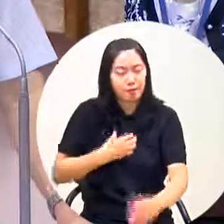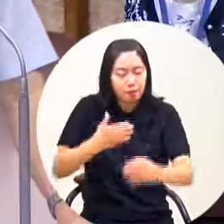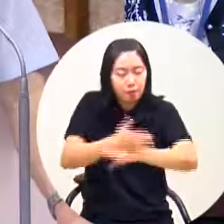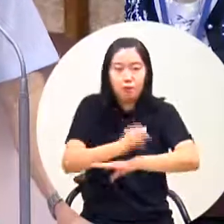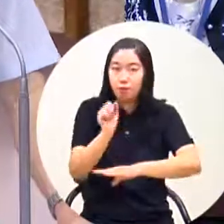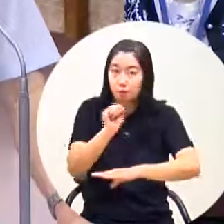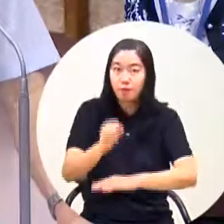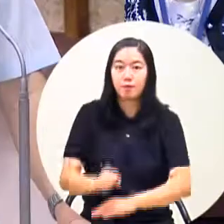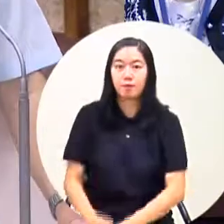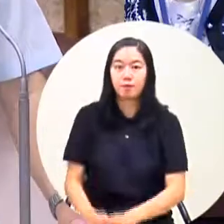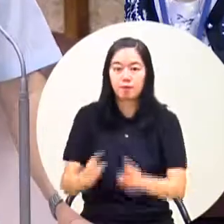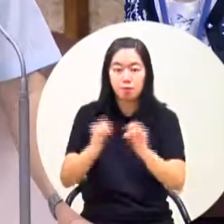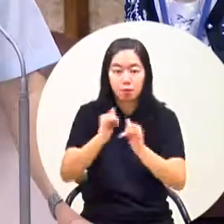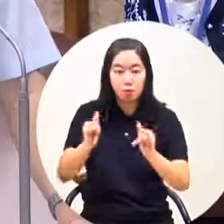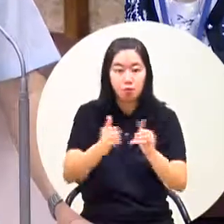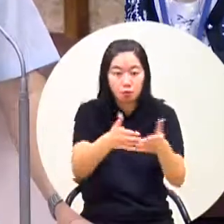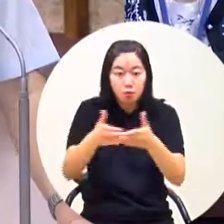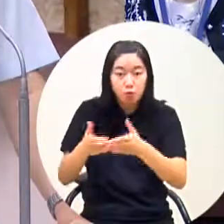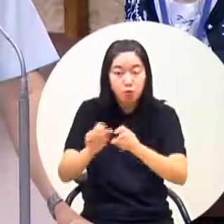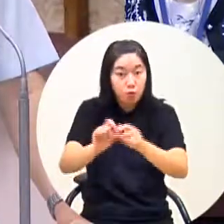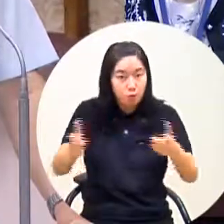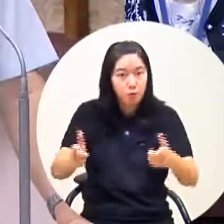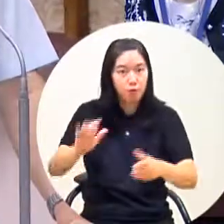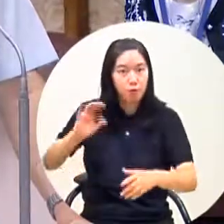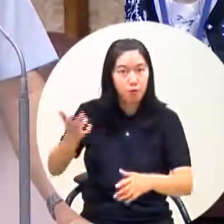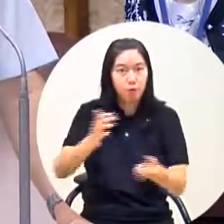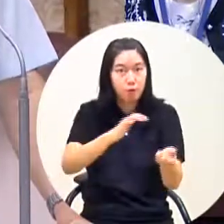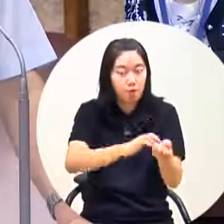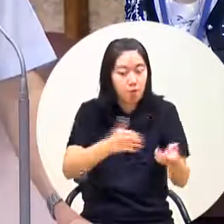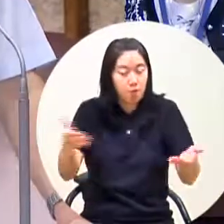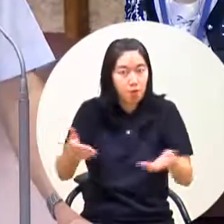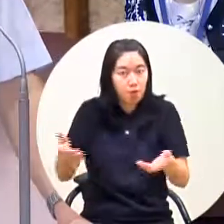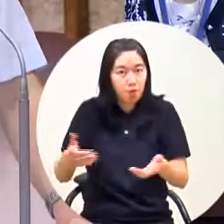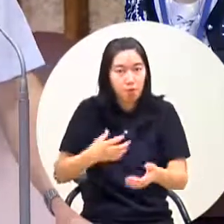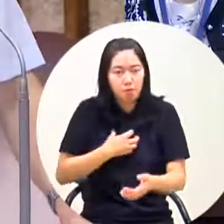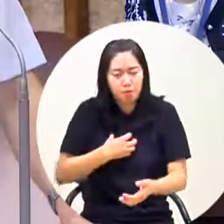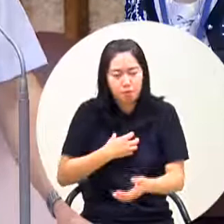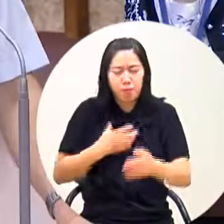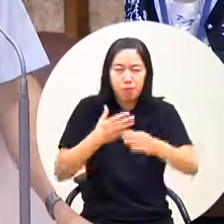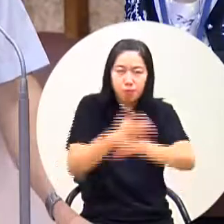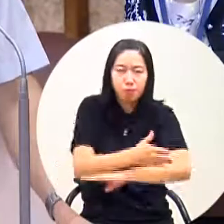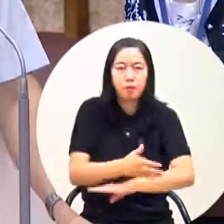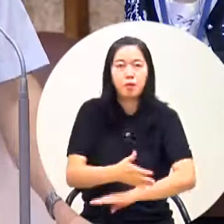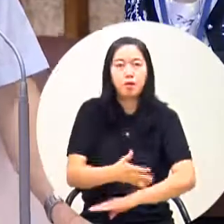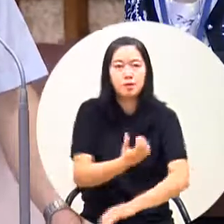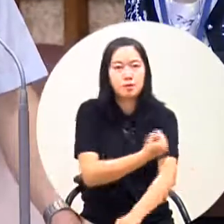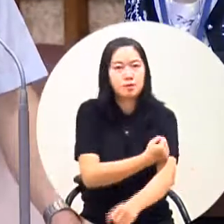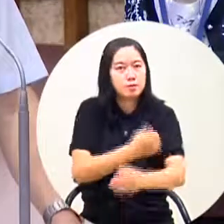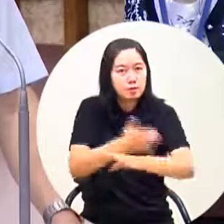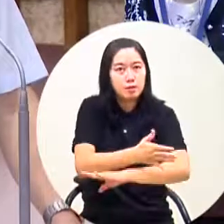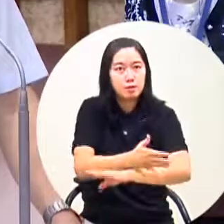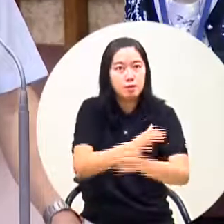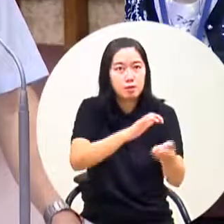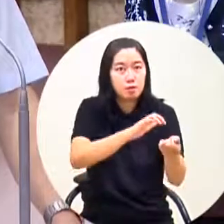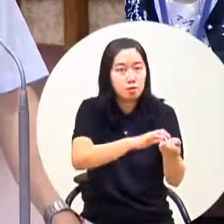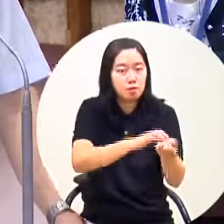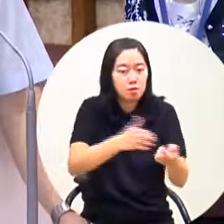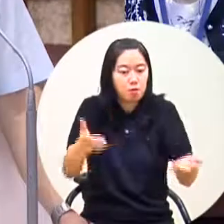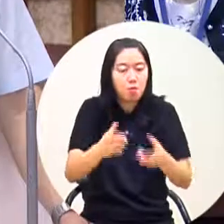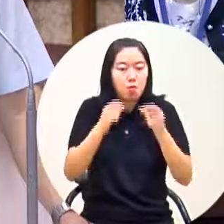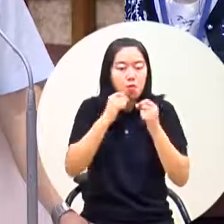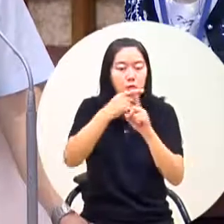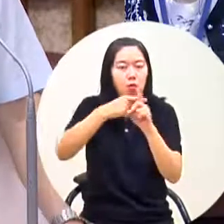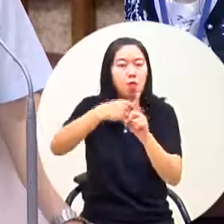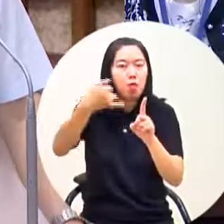有足侪需要，但是在医疗人员如果是过去过劳的情况下，其实迄个医疗品质不但无好，甚至会造